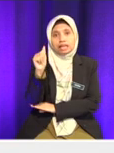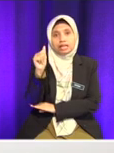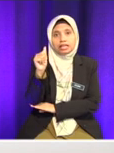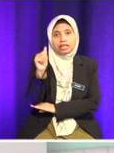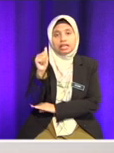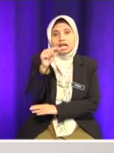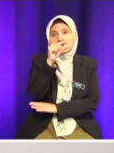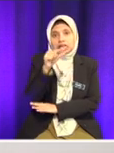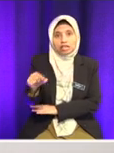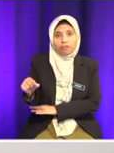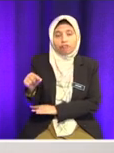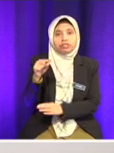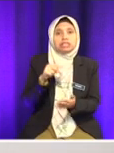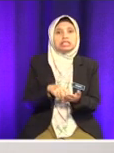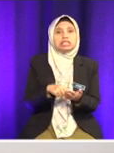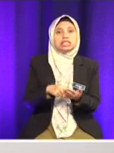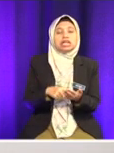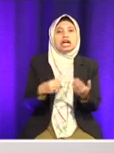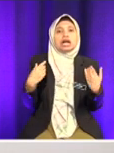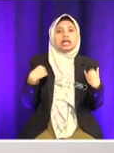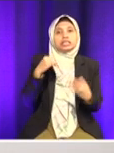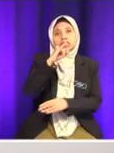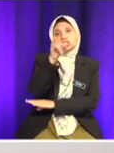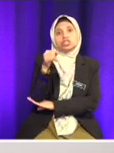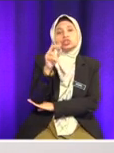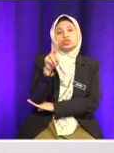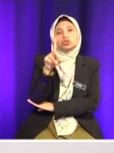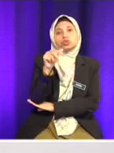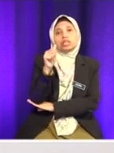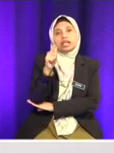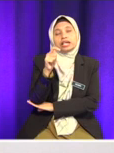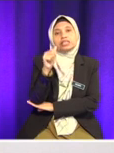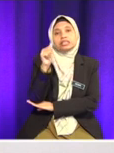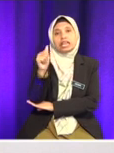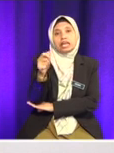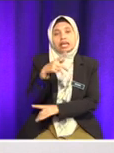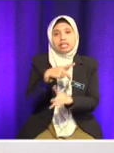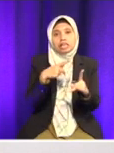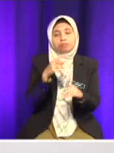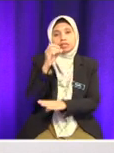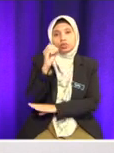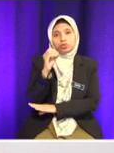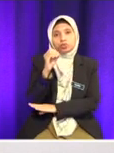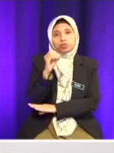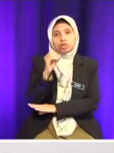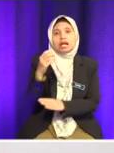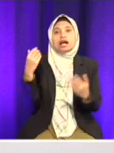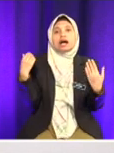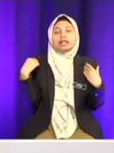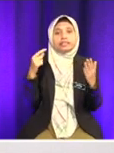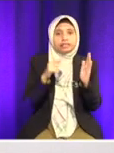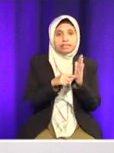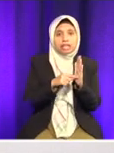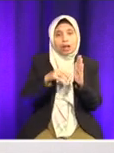ini adalah mempunyai lebih besar daripada Syifa Yang mana kita mempunyai titik minimum dan